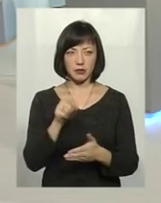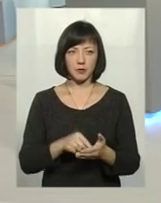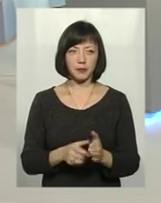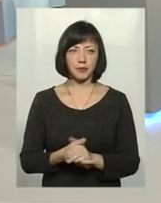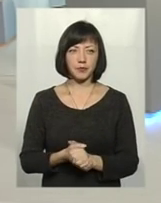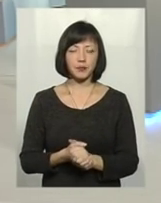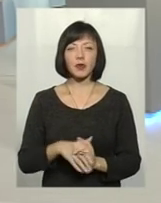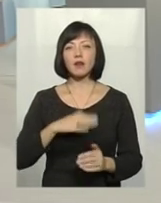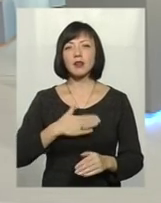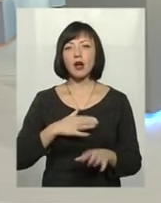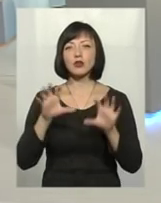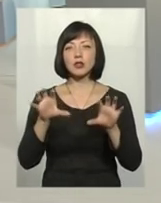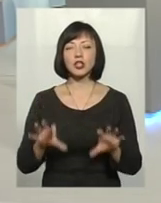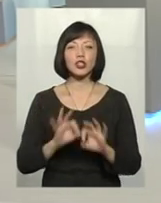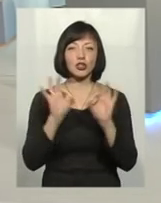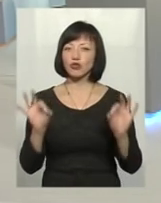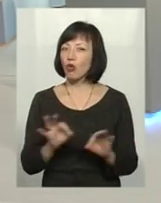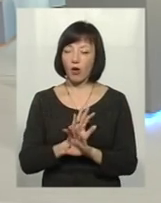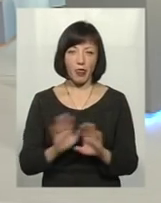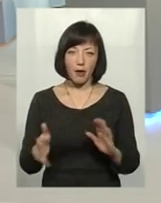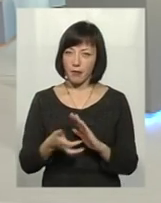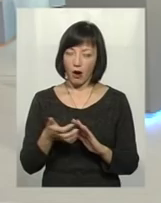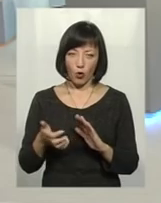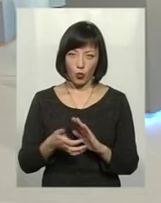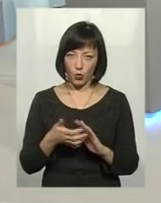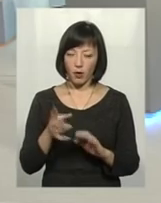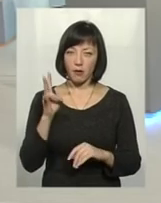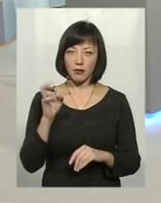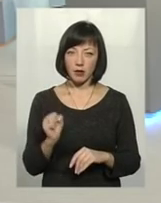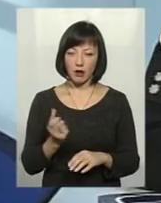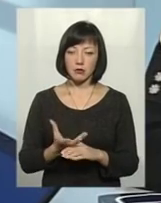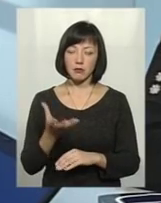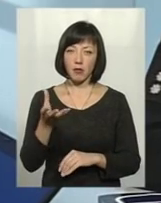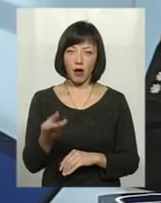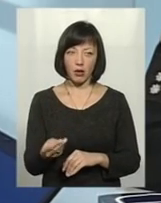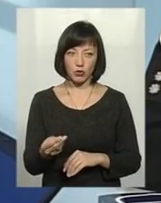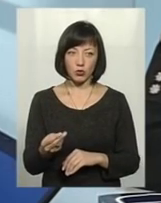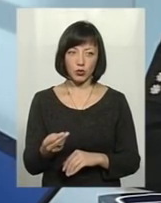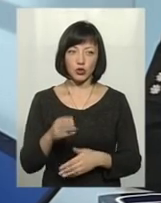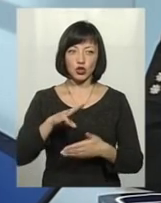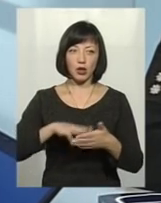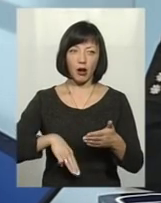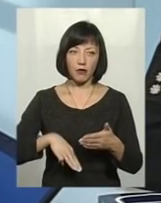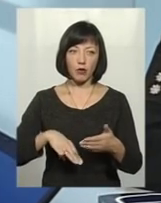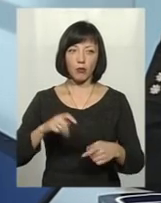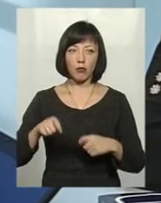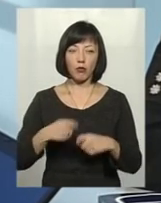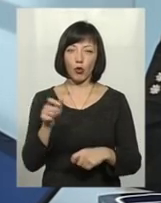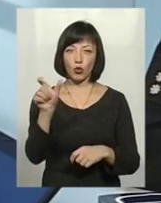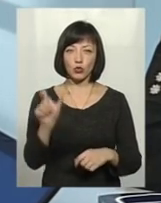Вітчизняному законодавстві нічого не бракує. На сплату штрафу